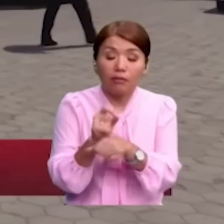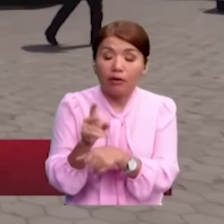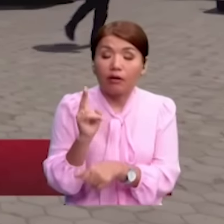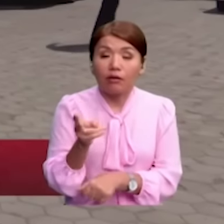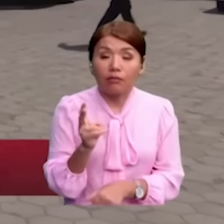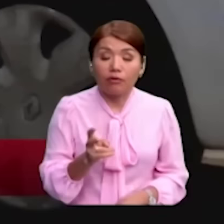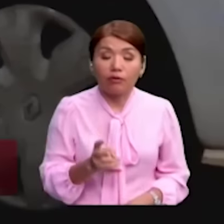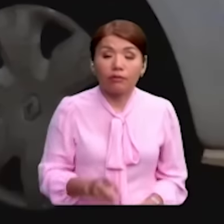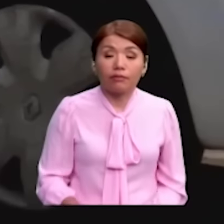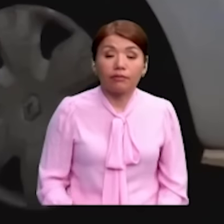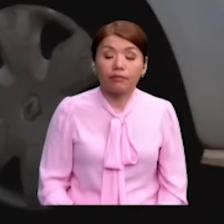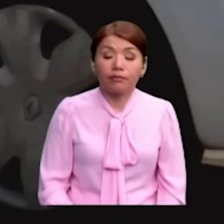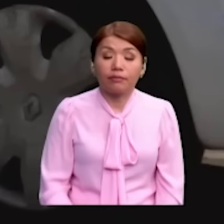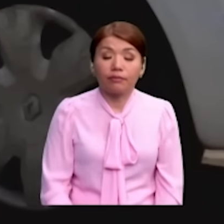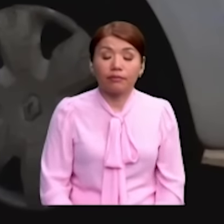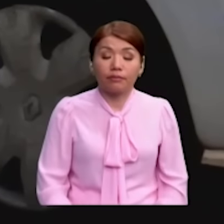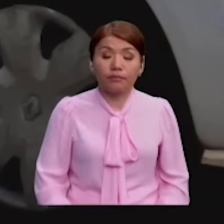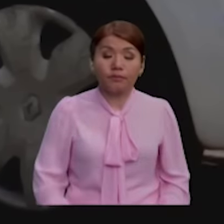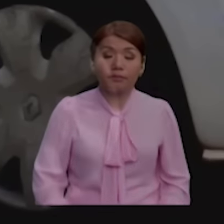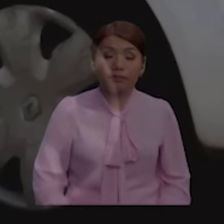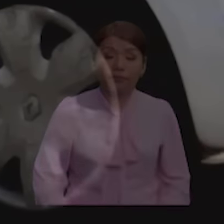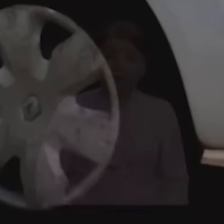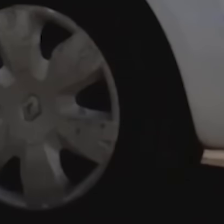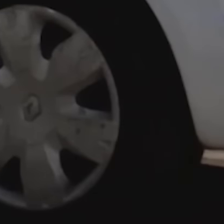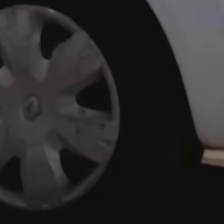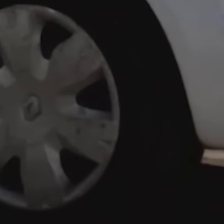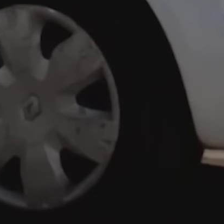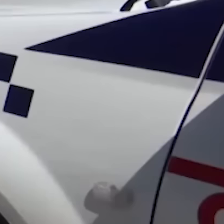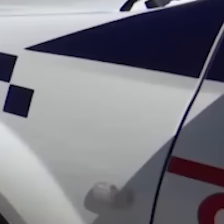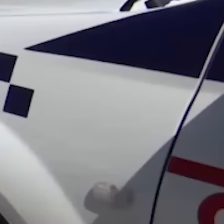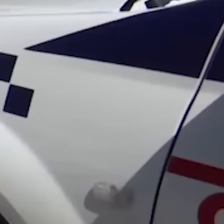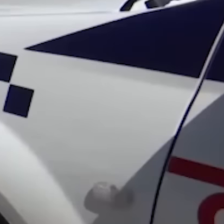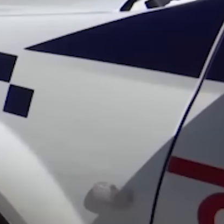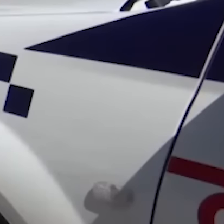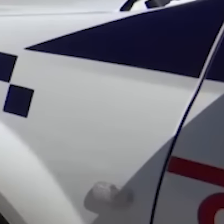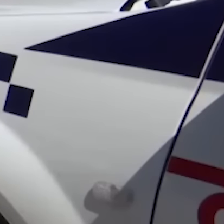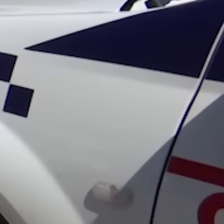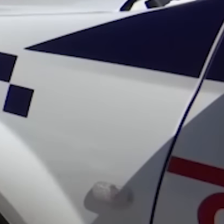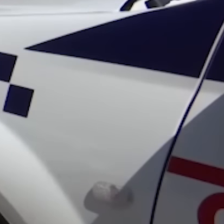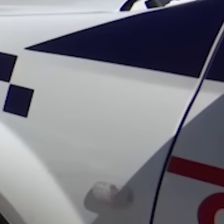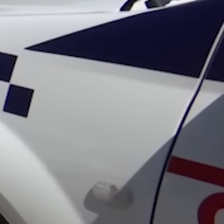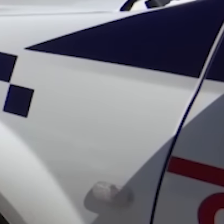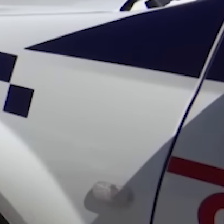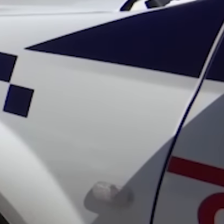болып шықты өзі. Сымбат Серікқызы, Ерлан Сарманов, Данияр Кекпаев, Атамекен Бизнес.